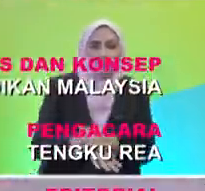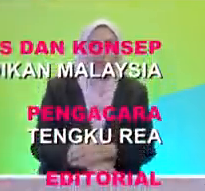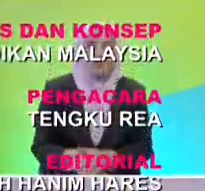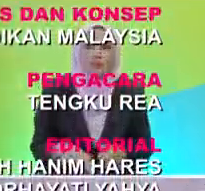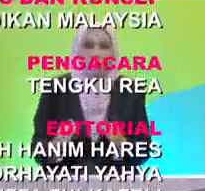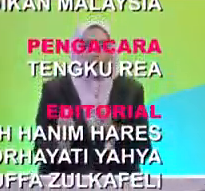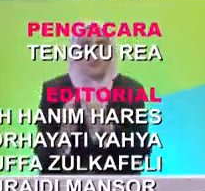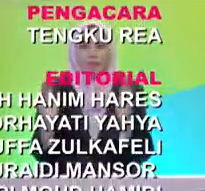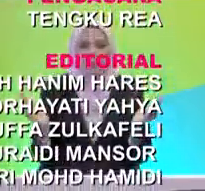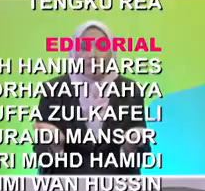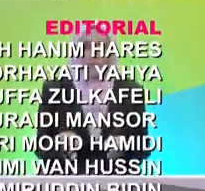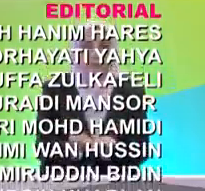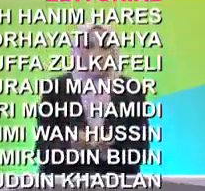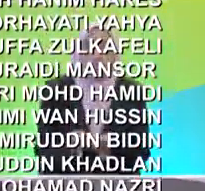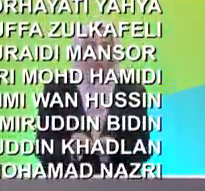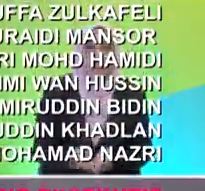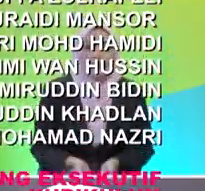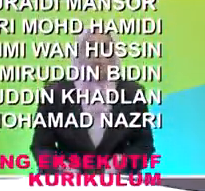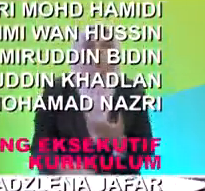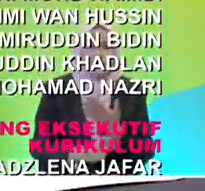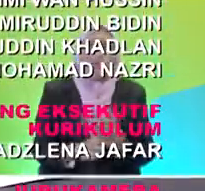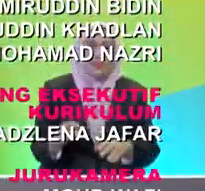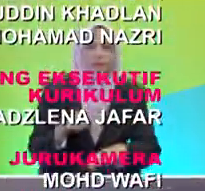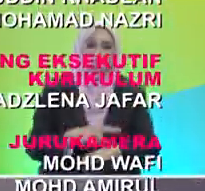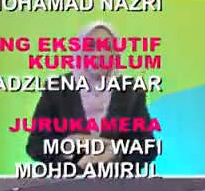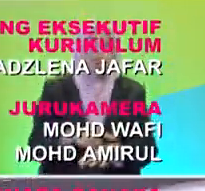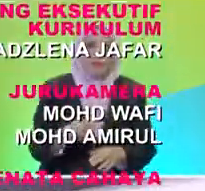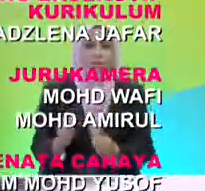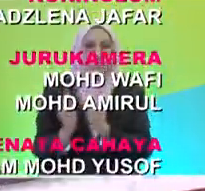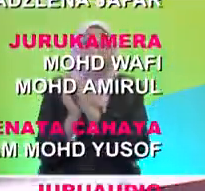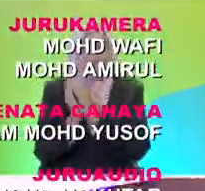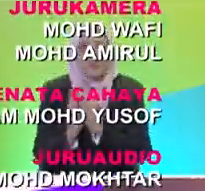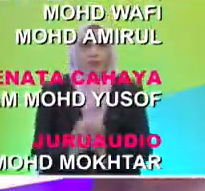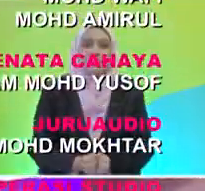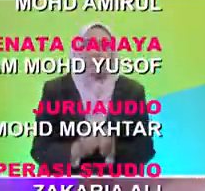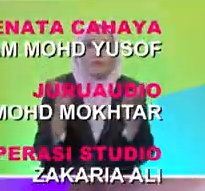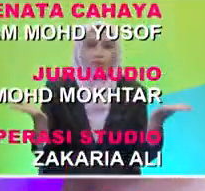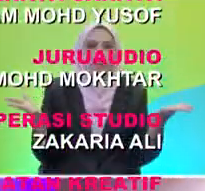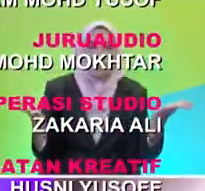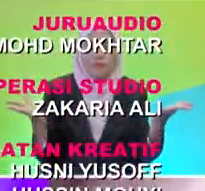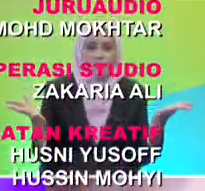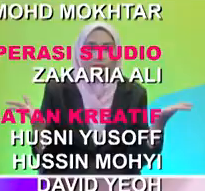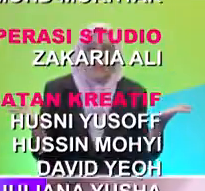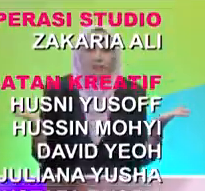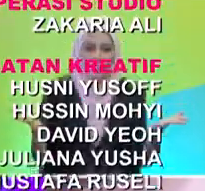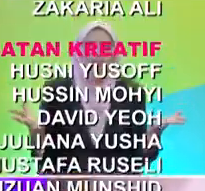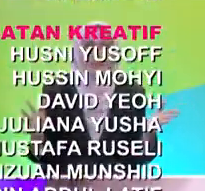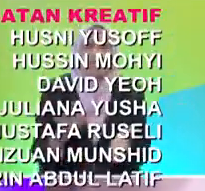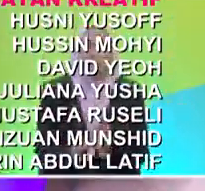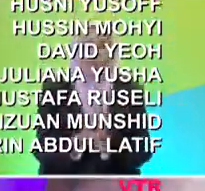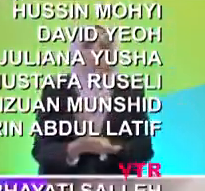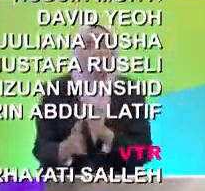dalam kelongsong. Tiba masa kepompong pecah, pom!